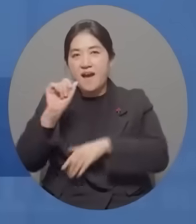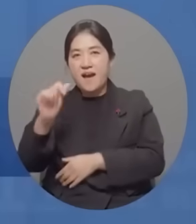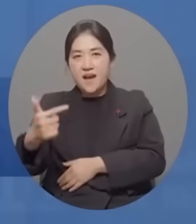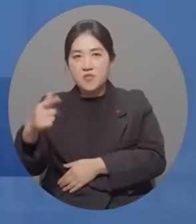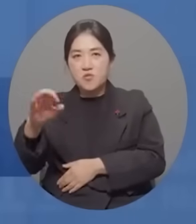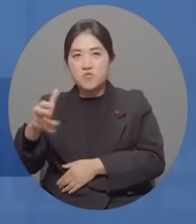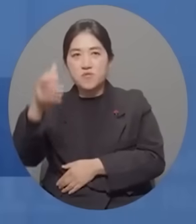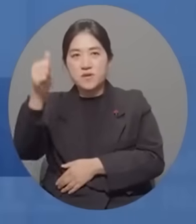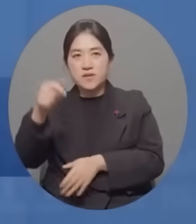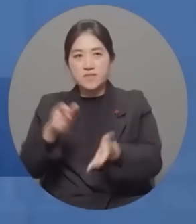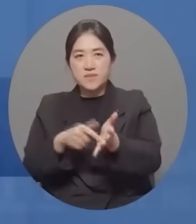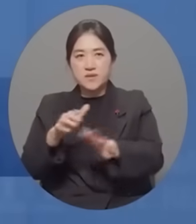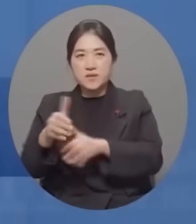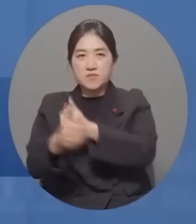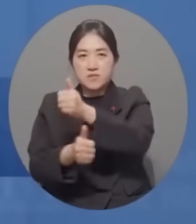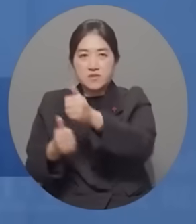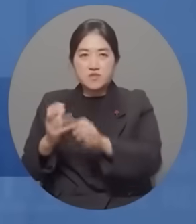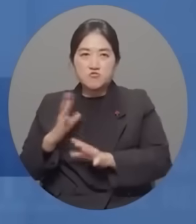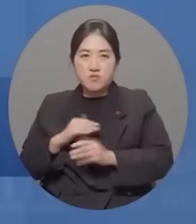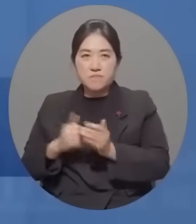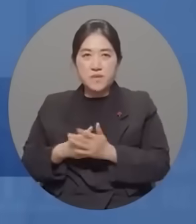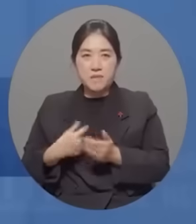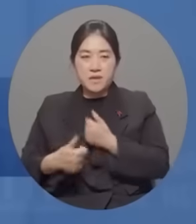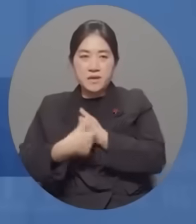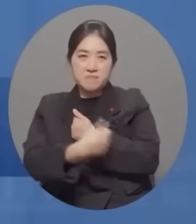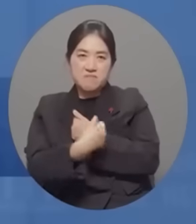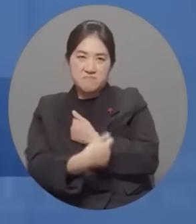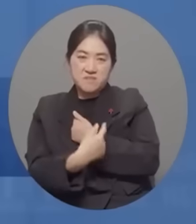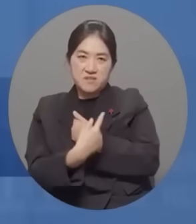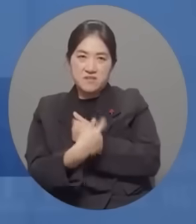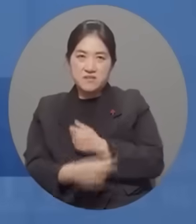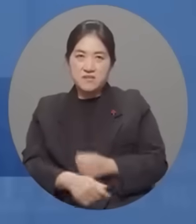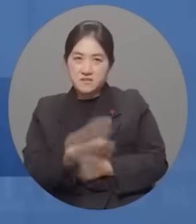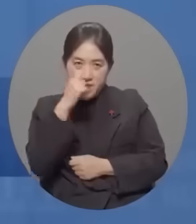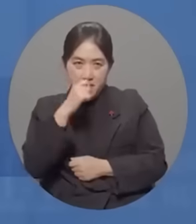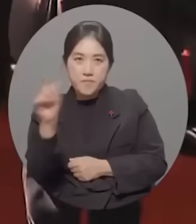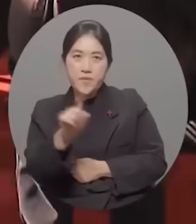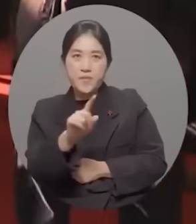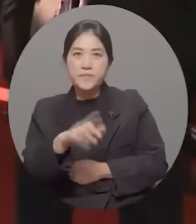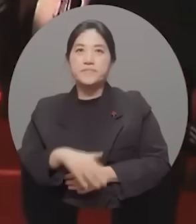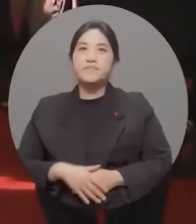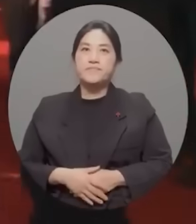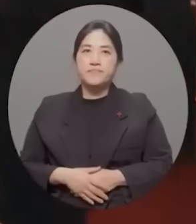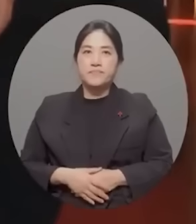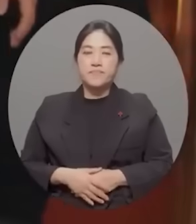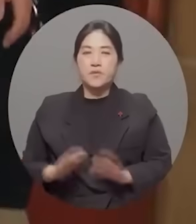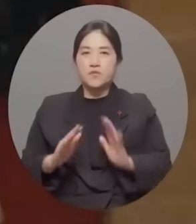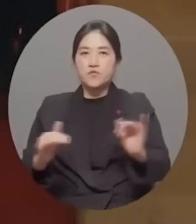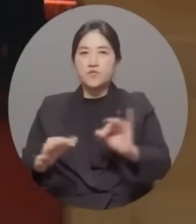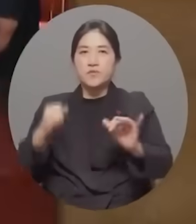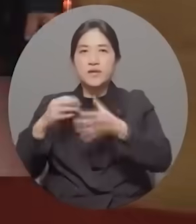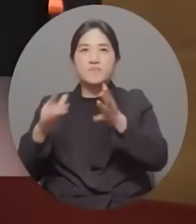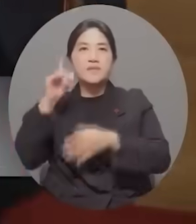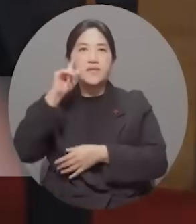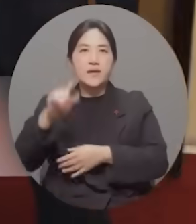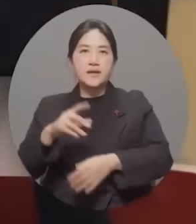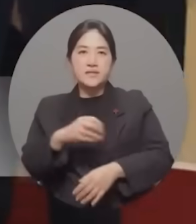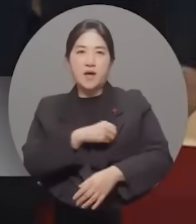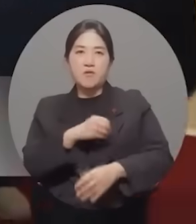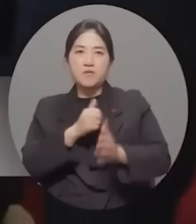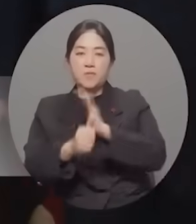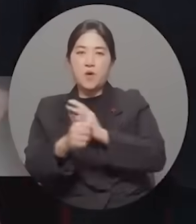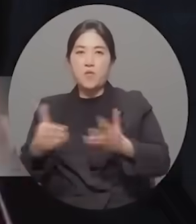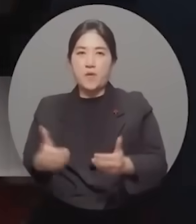위원장의 비대위 체제가 두려워 트집부터 잡는 것입니까? 국민의힘은 내일 당원대표자 회의를